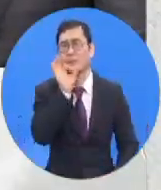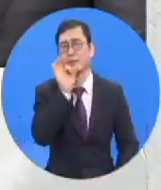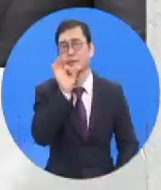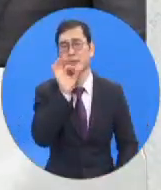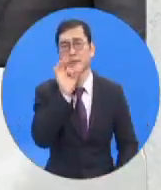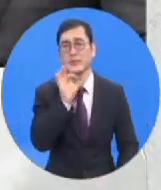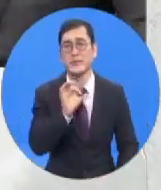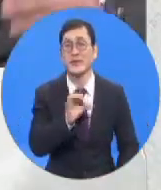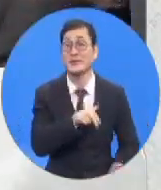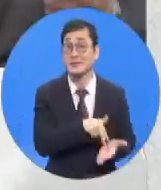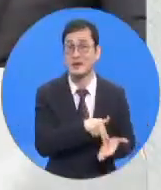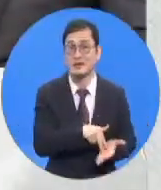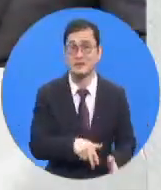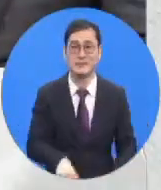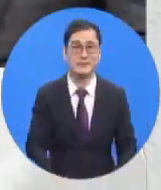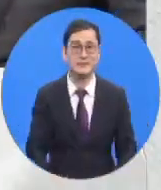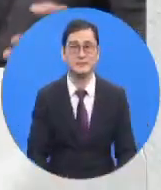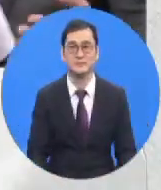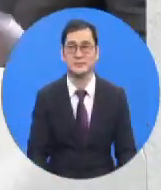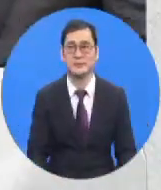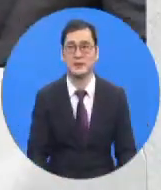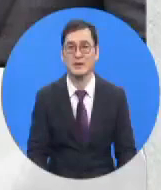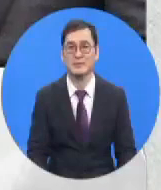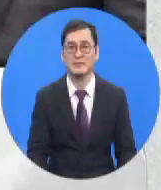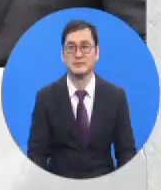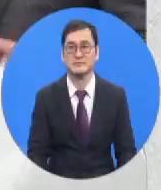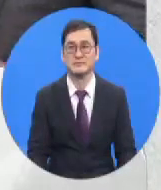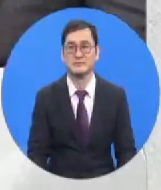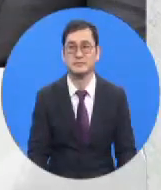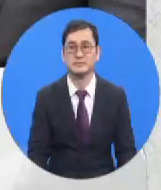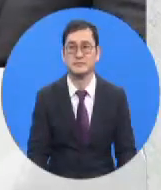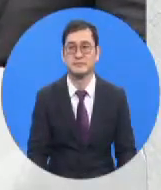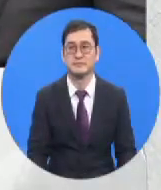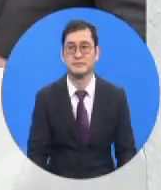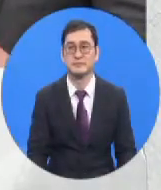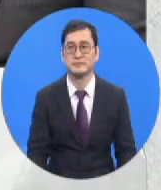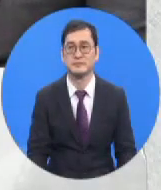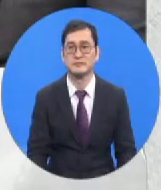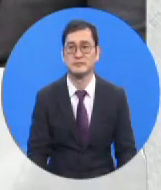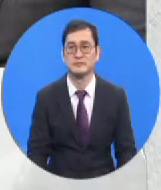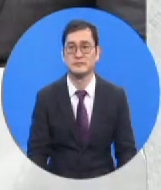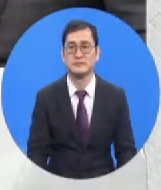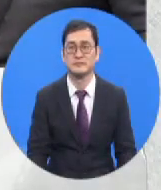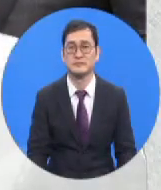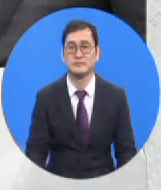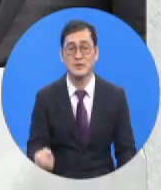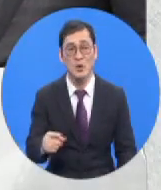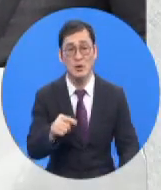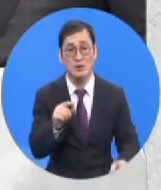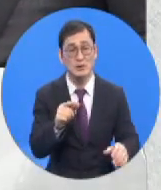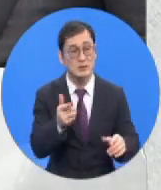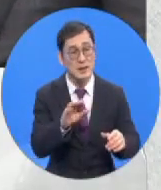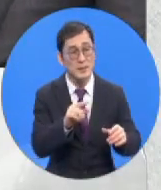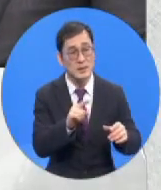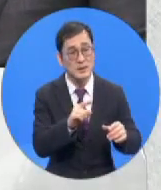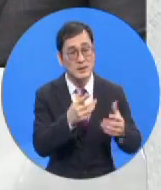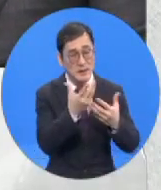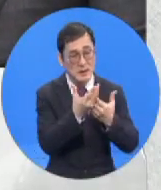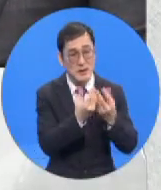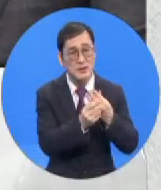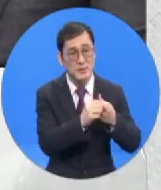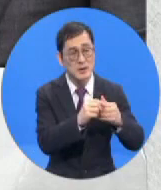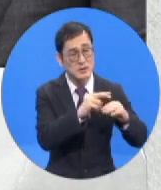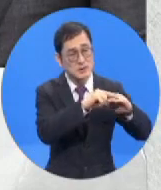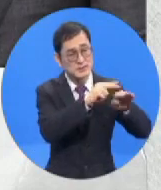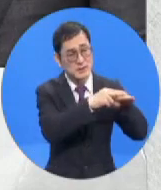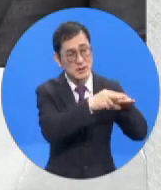뭐 갑자기 뭐 어디서 뭐가 떨어졌다든지 땅에 떨어뜨려가지고 그랬다라고 주장을 할 때 그게 아니라는 또 배척할 수 있는 증거를 될 것이냐